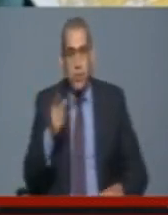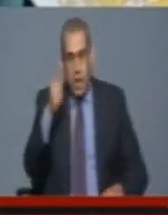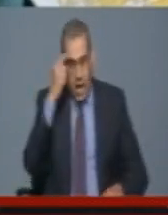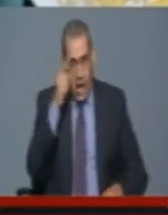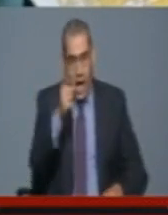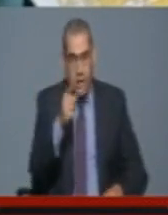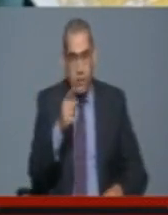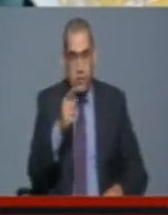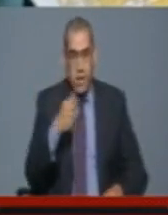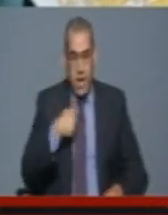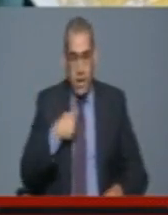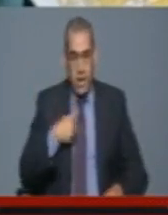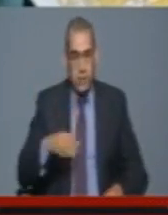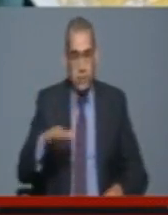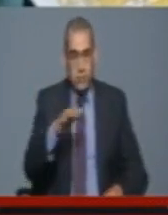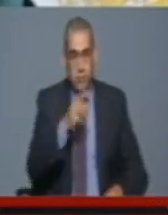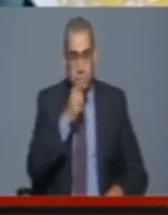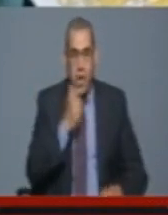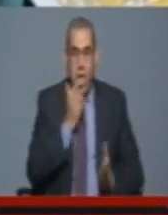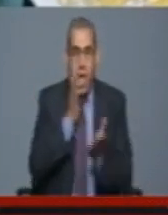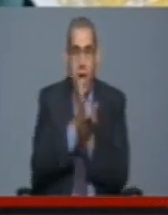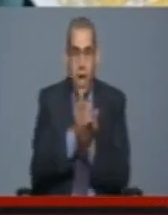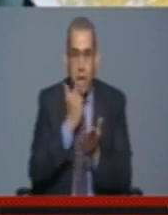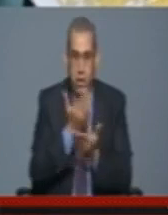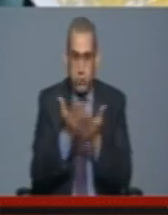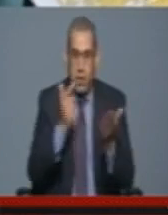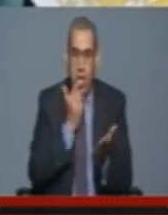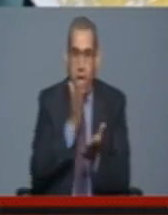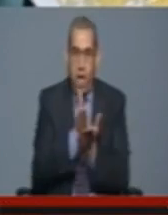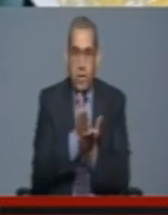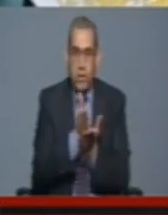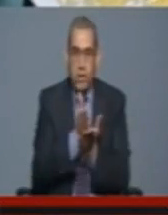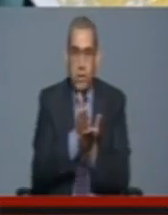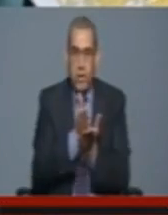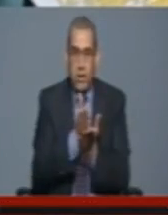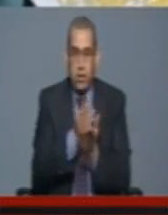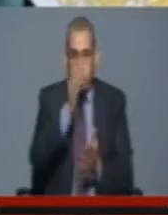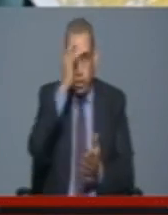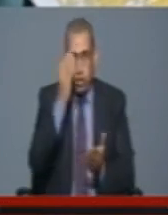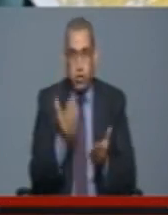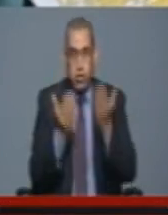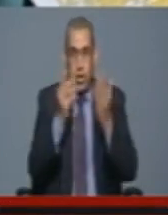احنا صادقين معاكم يعني، وان شاء الله